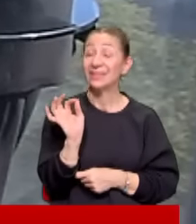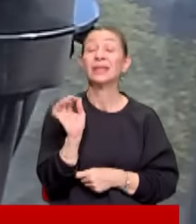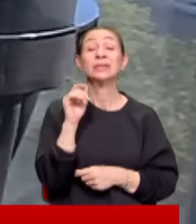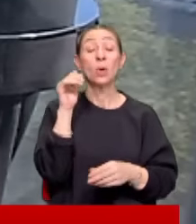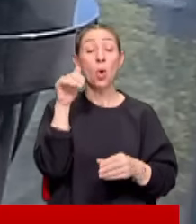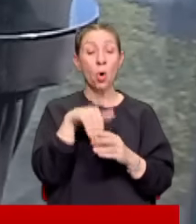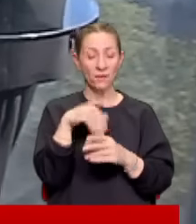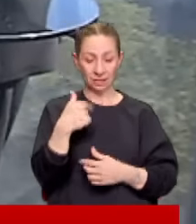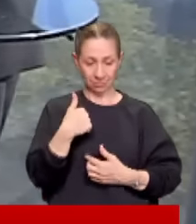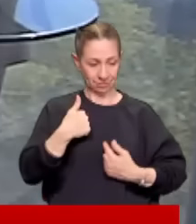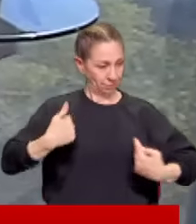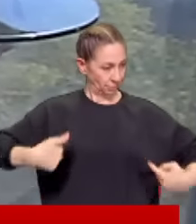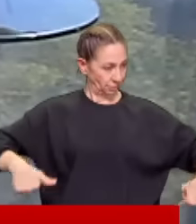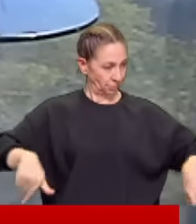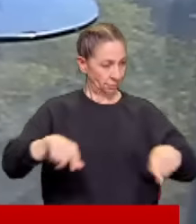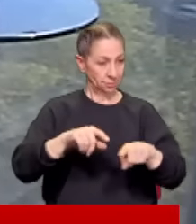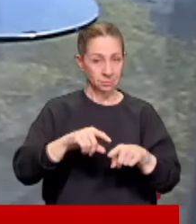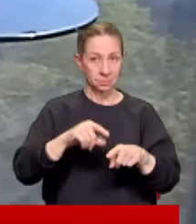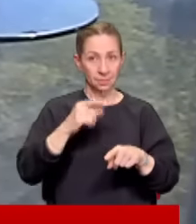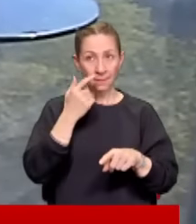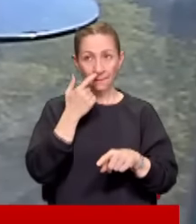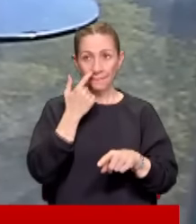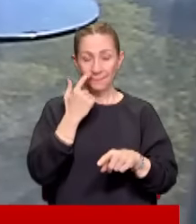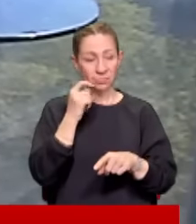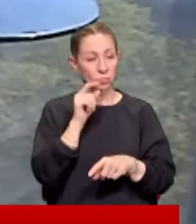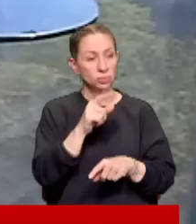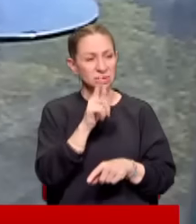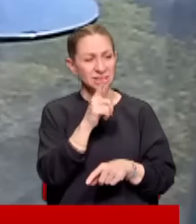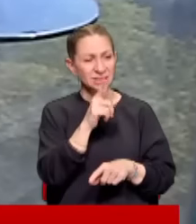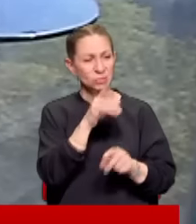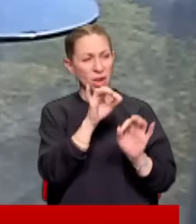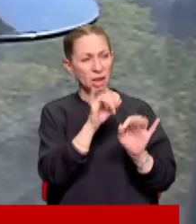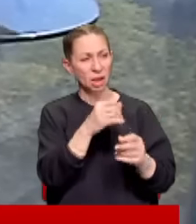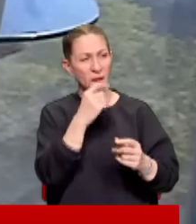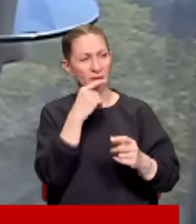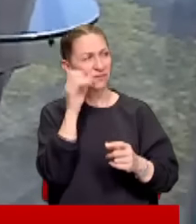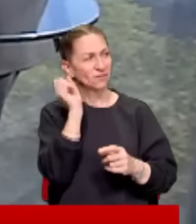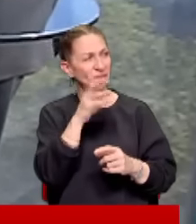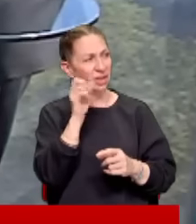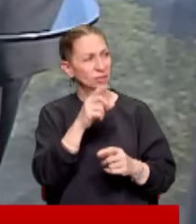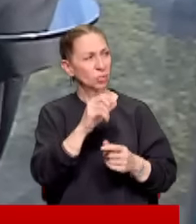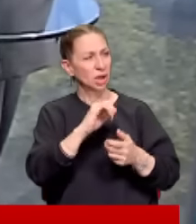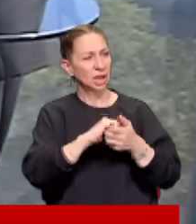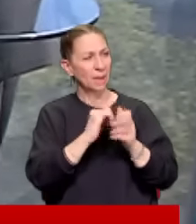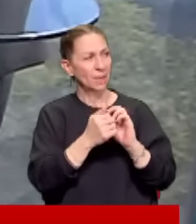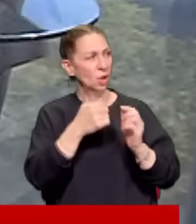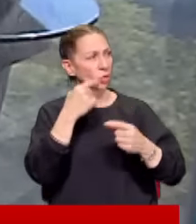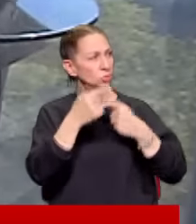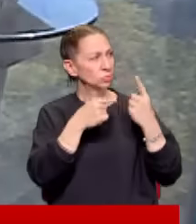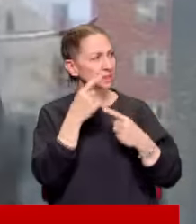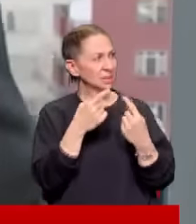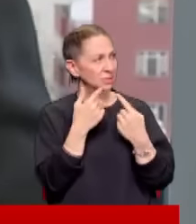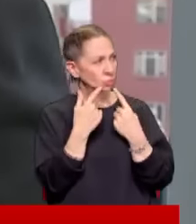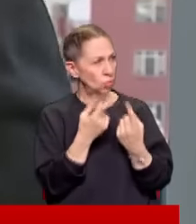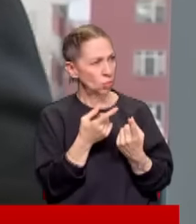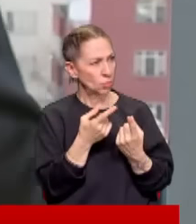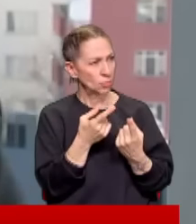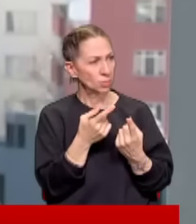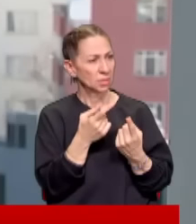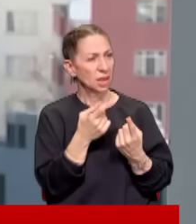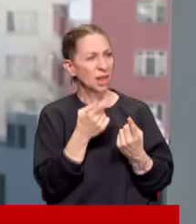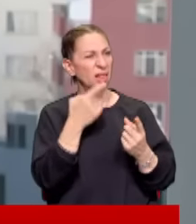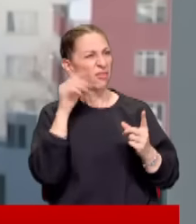bunu, muhalif seçmen, bu ses, bu ton, yani bu kampanya dilinden bahsediyorum. Yani